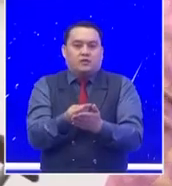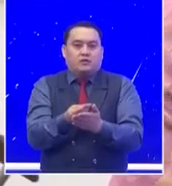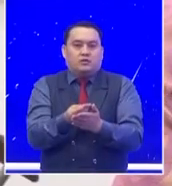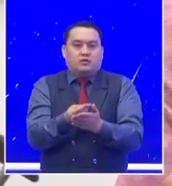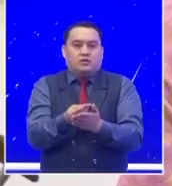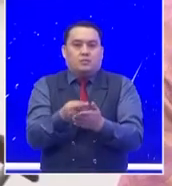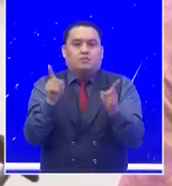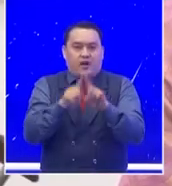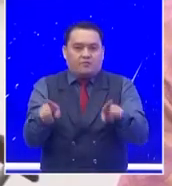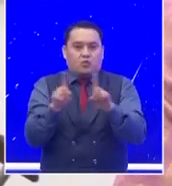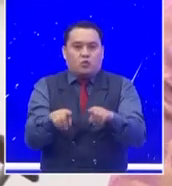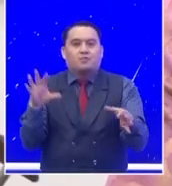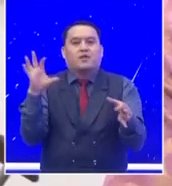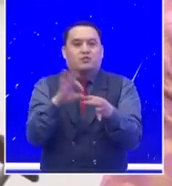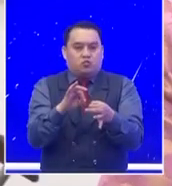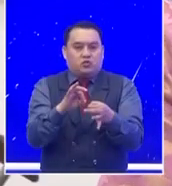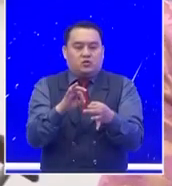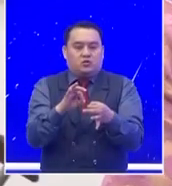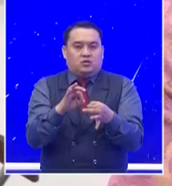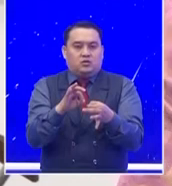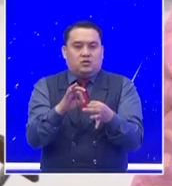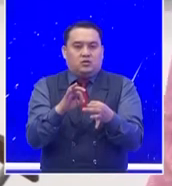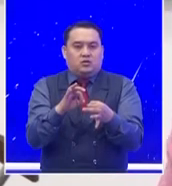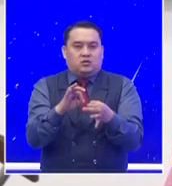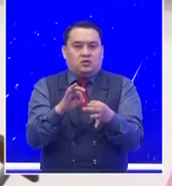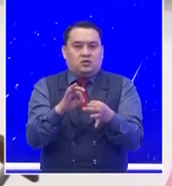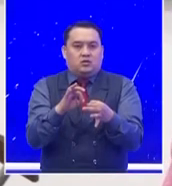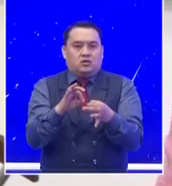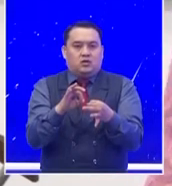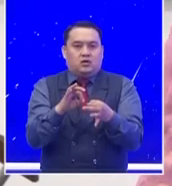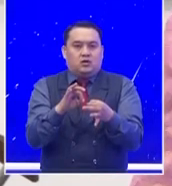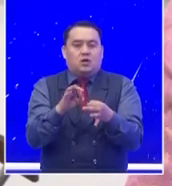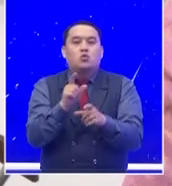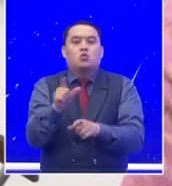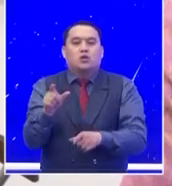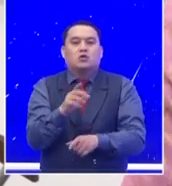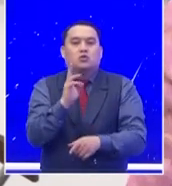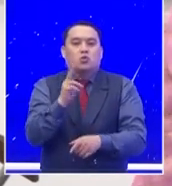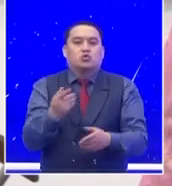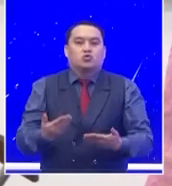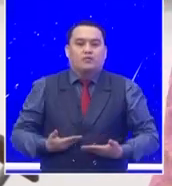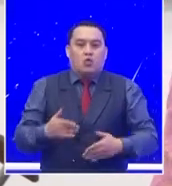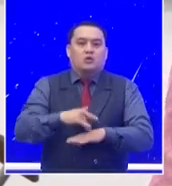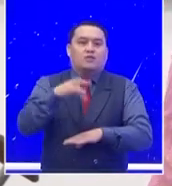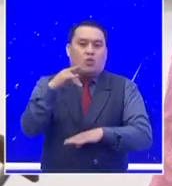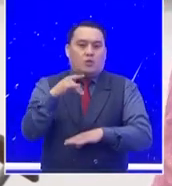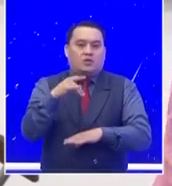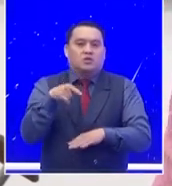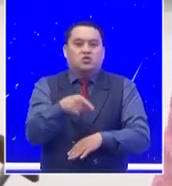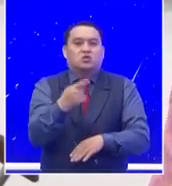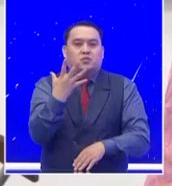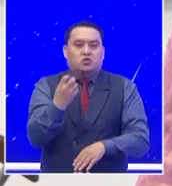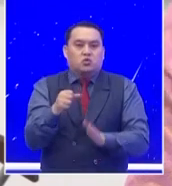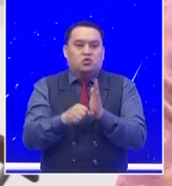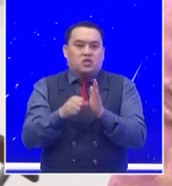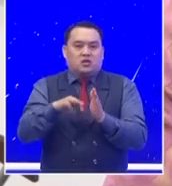повторное подключение значит для потребителей в тон живет благоустроенном дома тысяч пятьсот